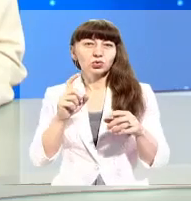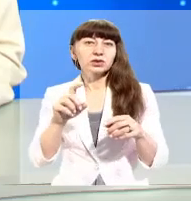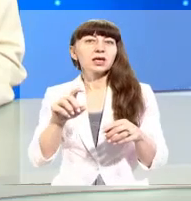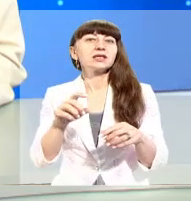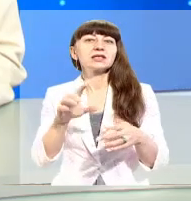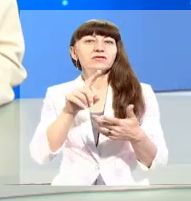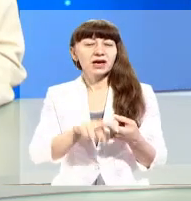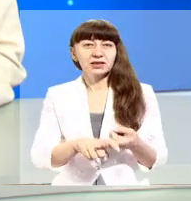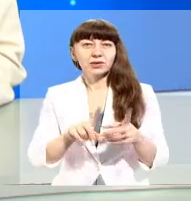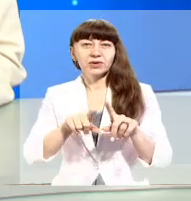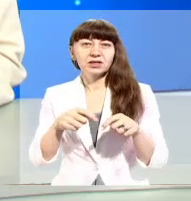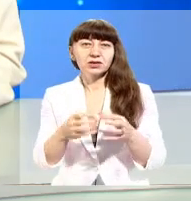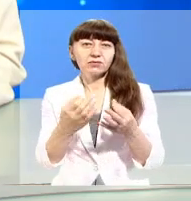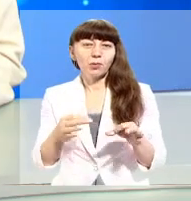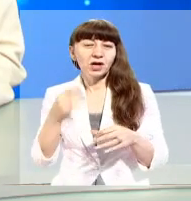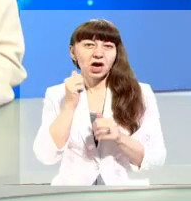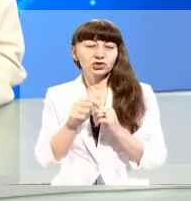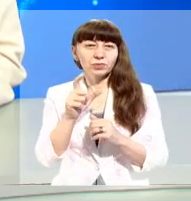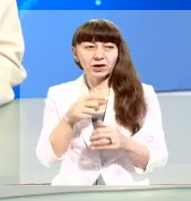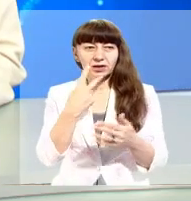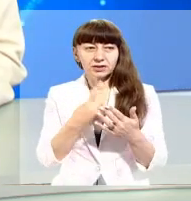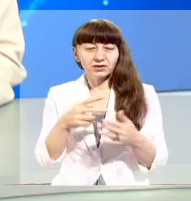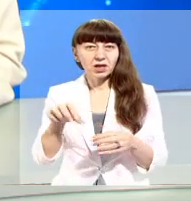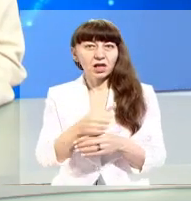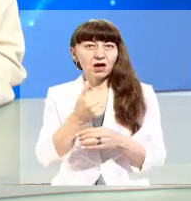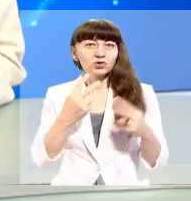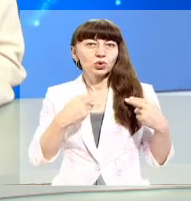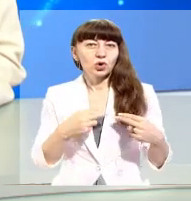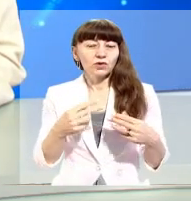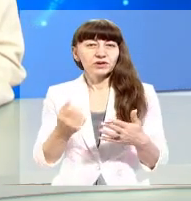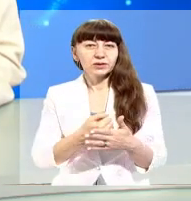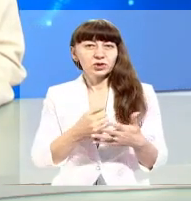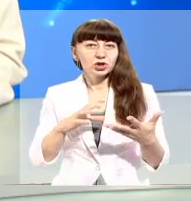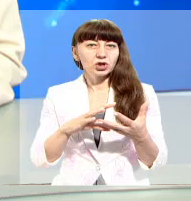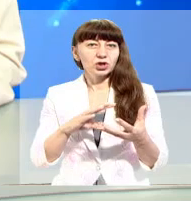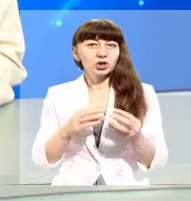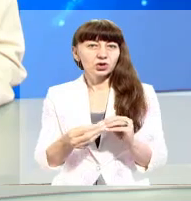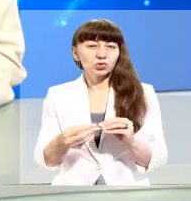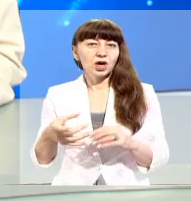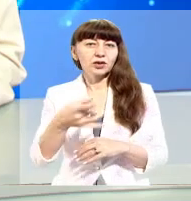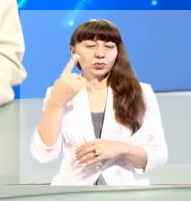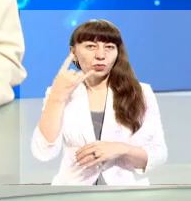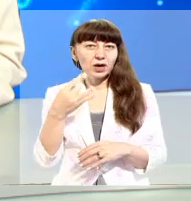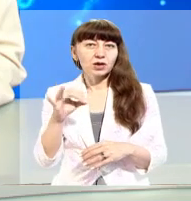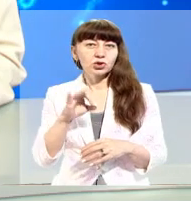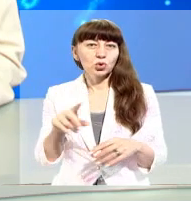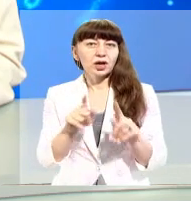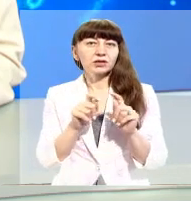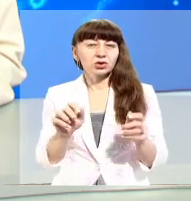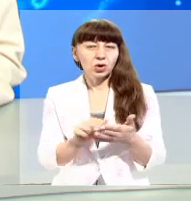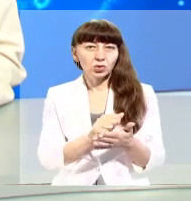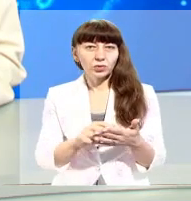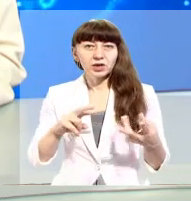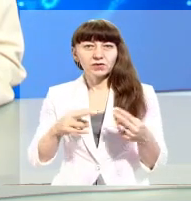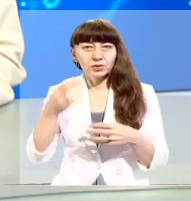свободы, предоставленной каждому гражданину, доказала свою центральную роль в достижениях нашей республики. Об истории создания правового документа и